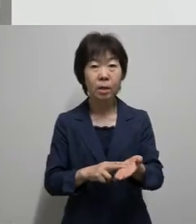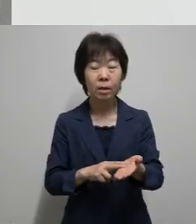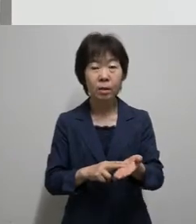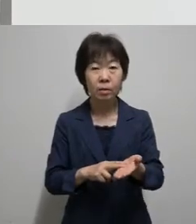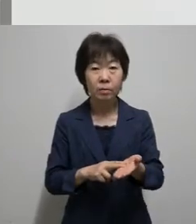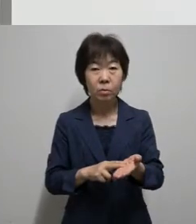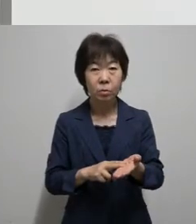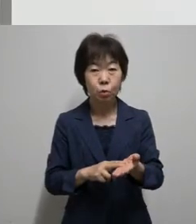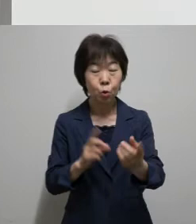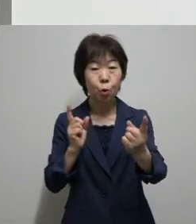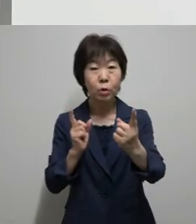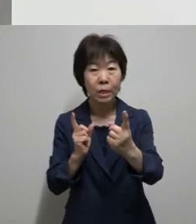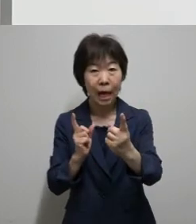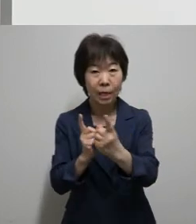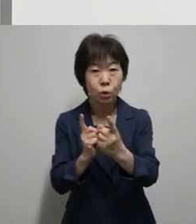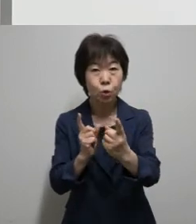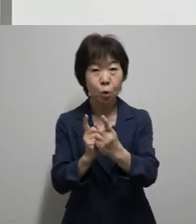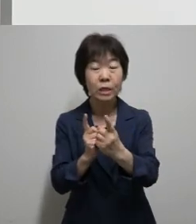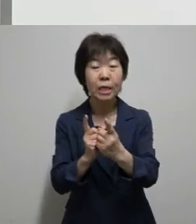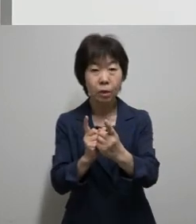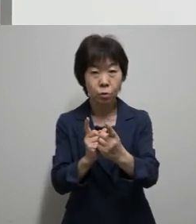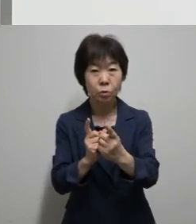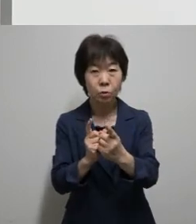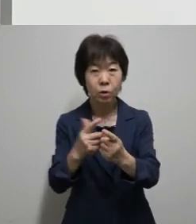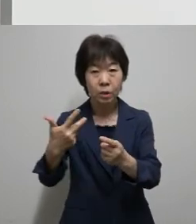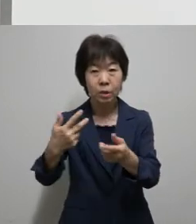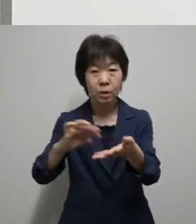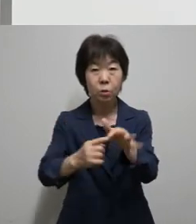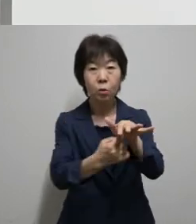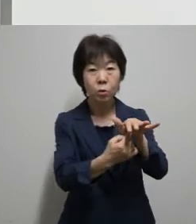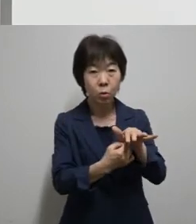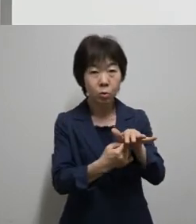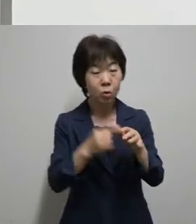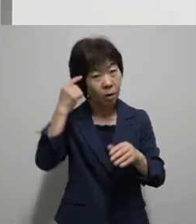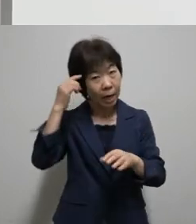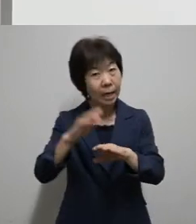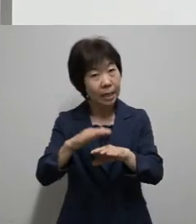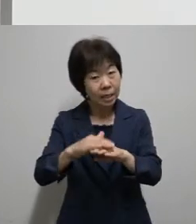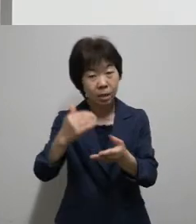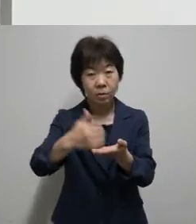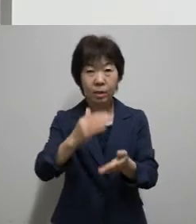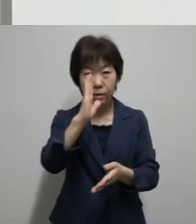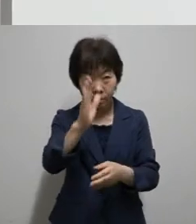象になる市町村の考え方改めて教えてください